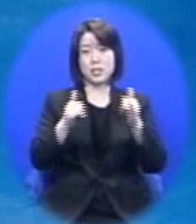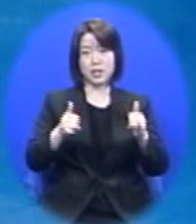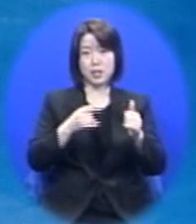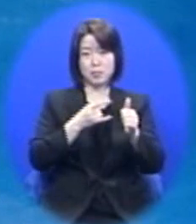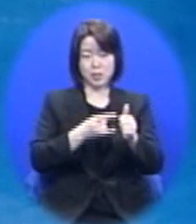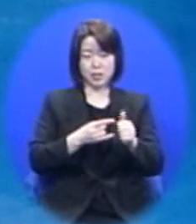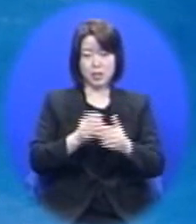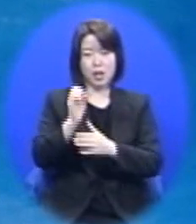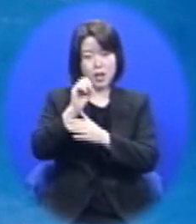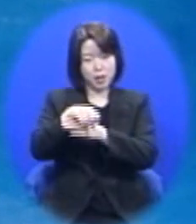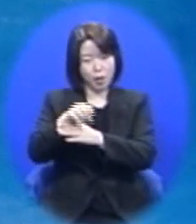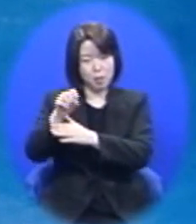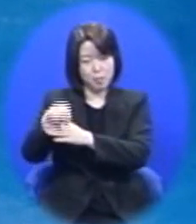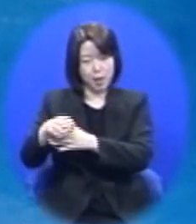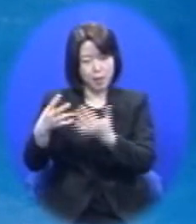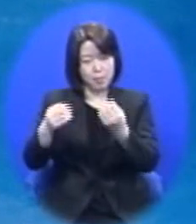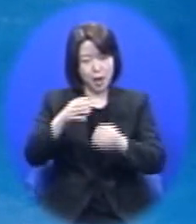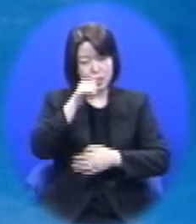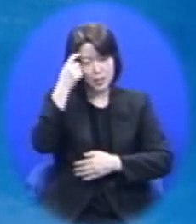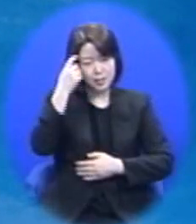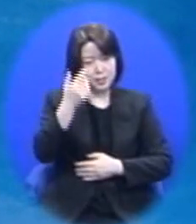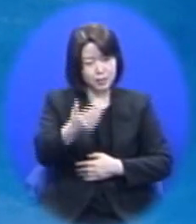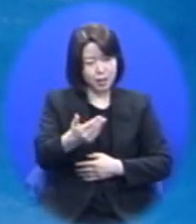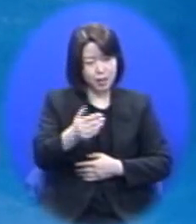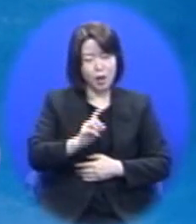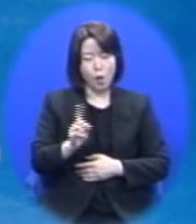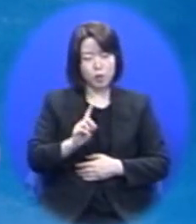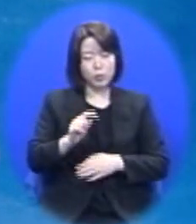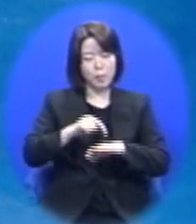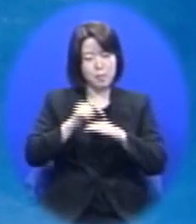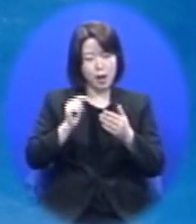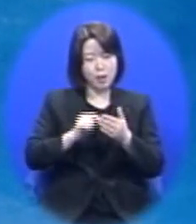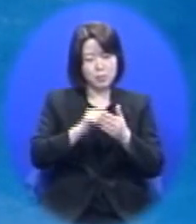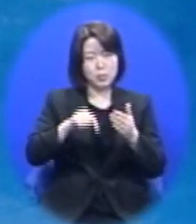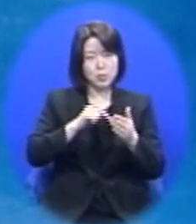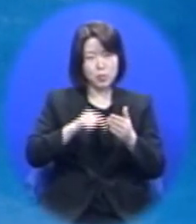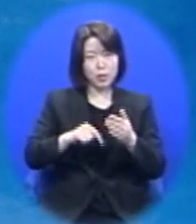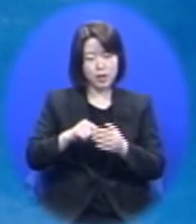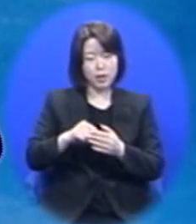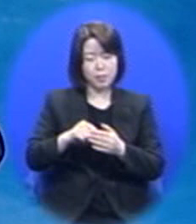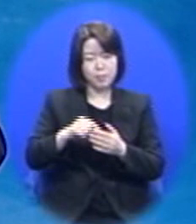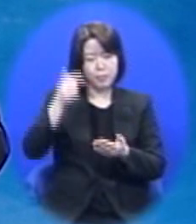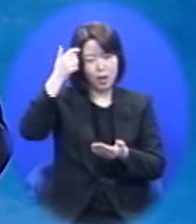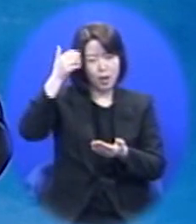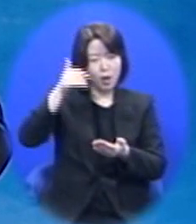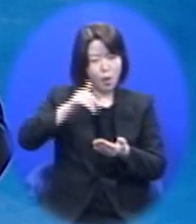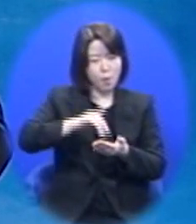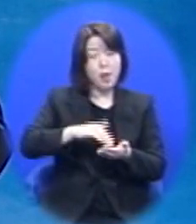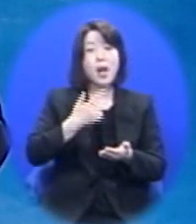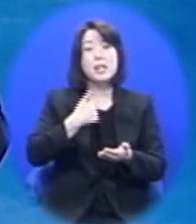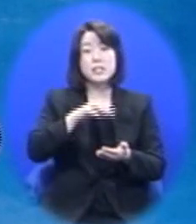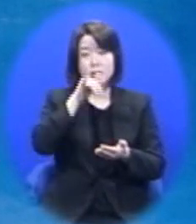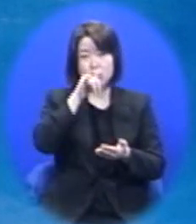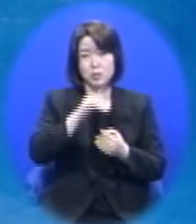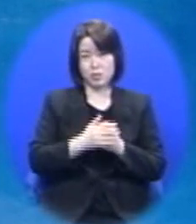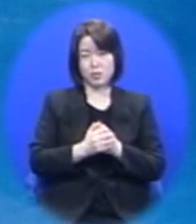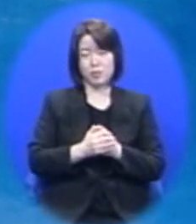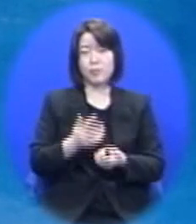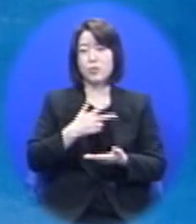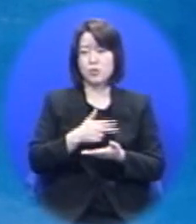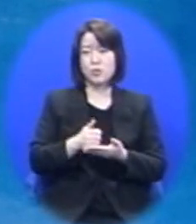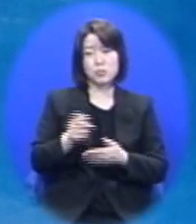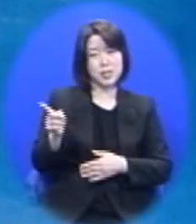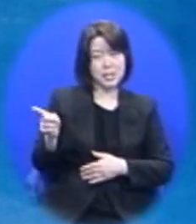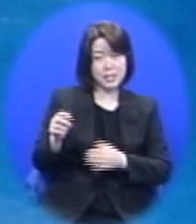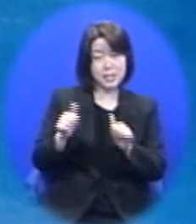열매가 제대로 맺어지는 걸까? 이런 어떤 마음의 회의감이 왔던 적이 있었어요. 근데 주님이 그 아이를